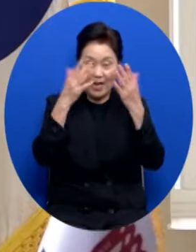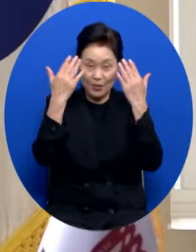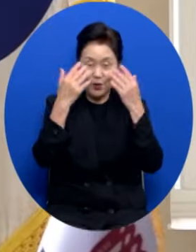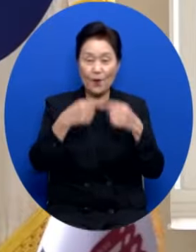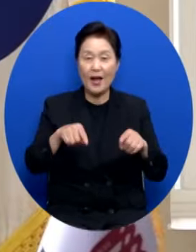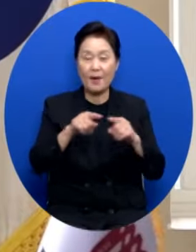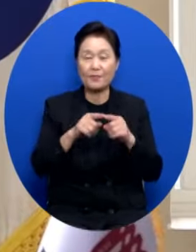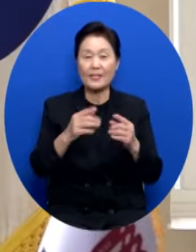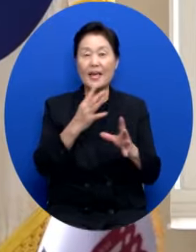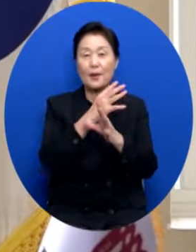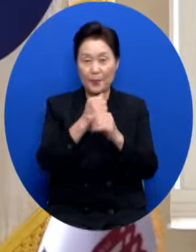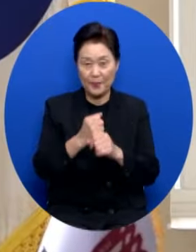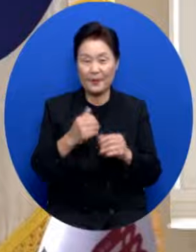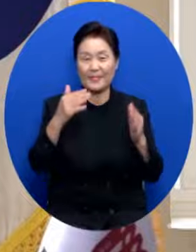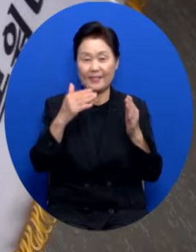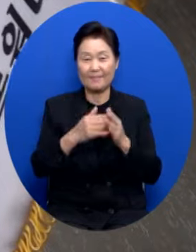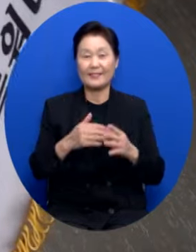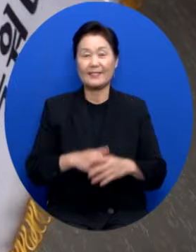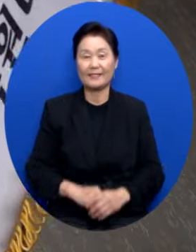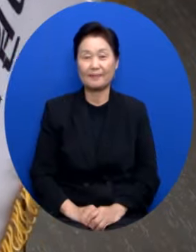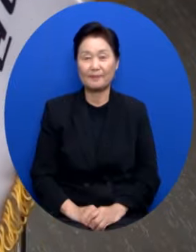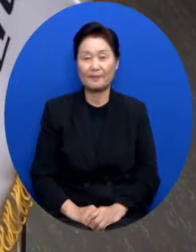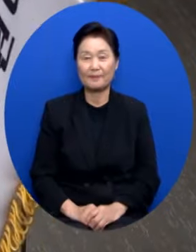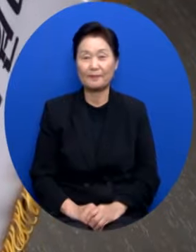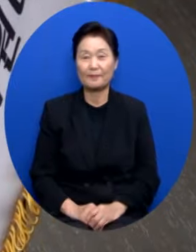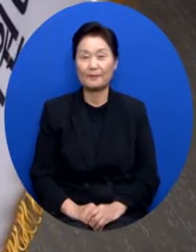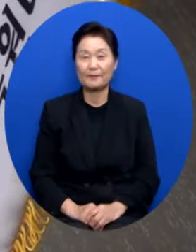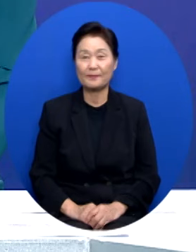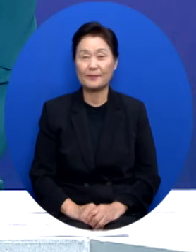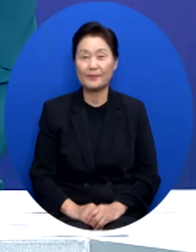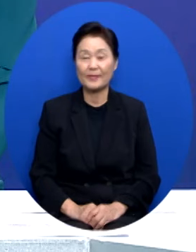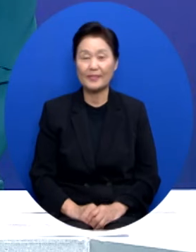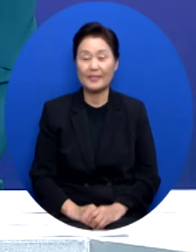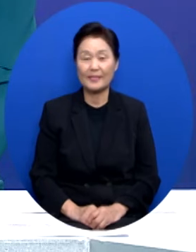가졌습니다. CTS 뉴스 이가영입니다.